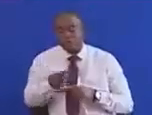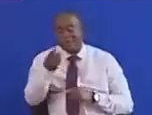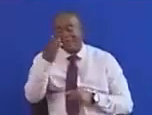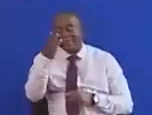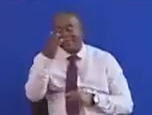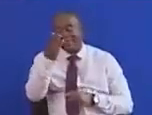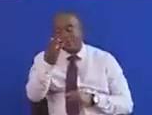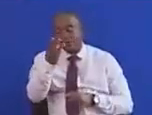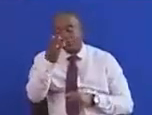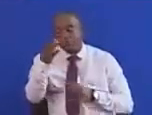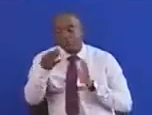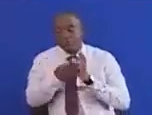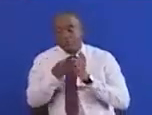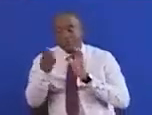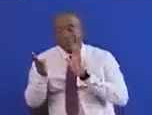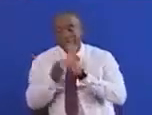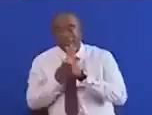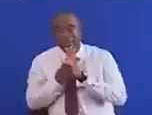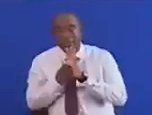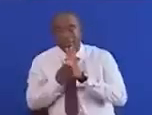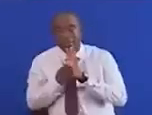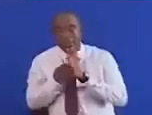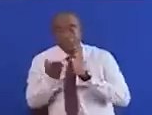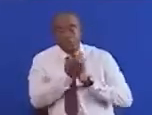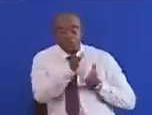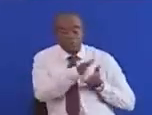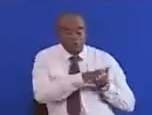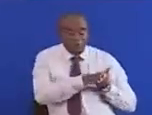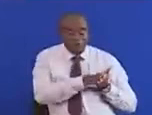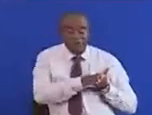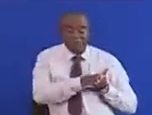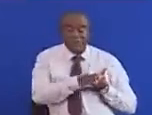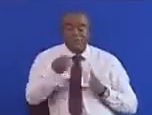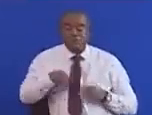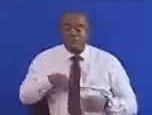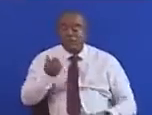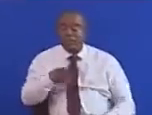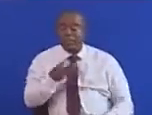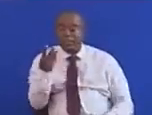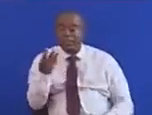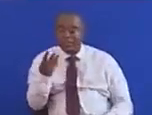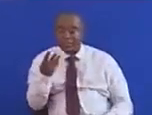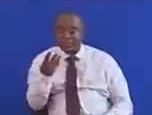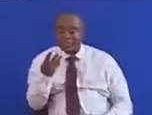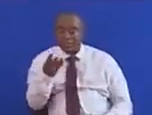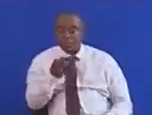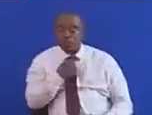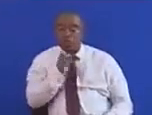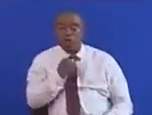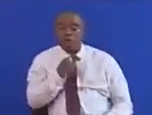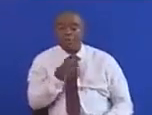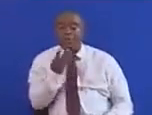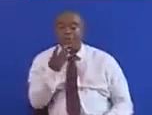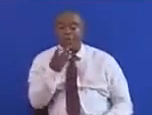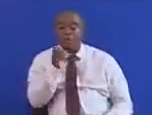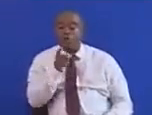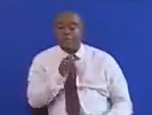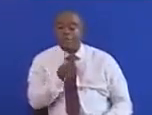223,389. Kwa maana waliopo kwa msingi na sekondari 475, wanaotakiwa 475,334,